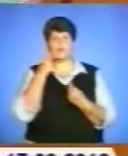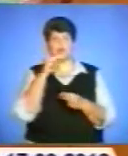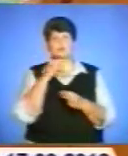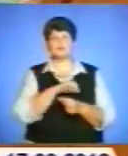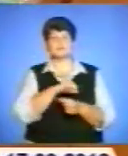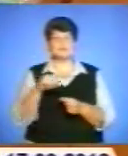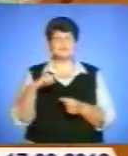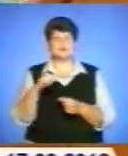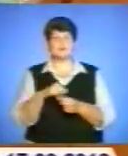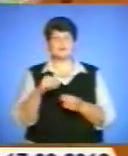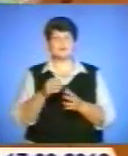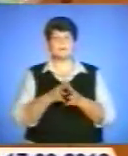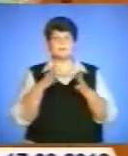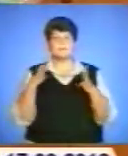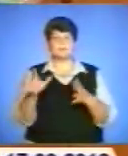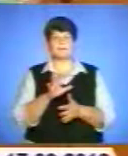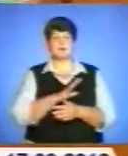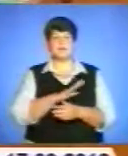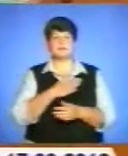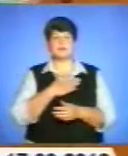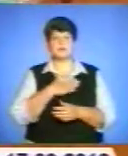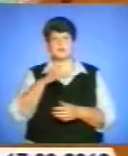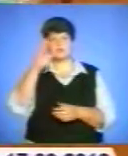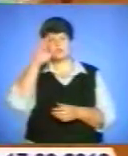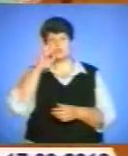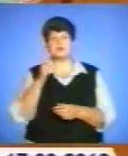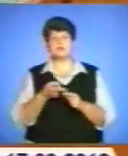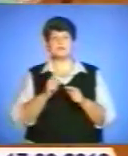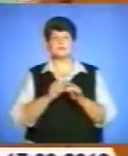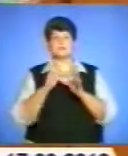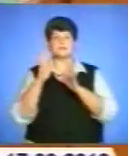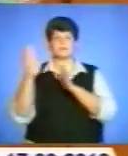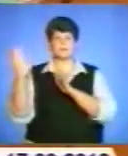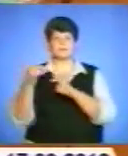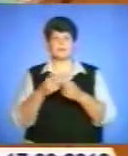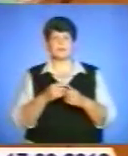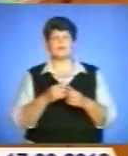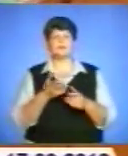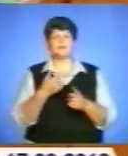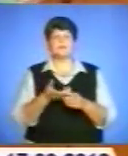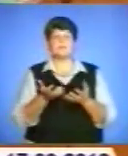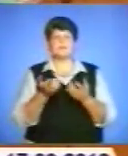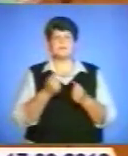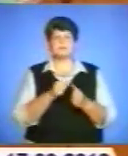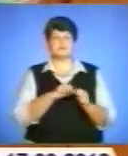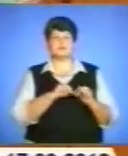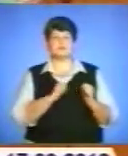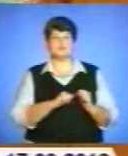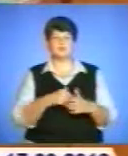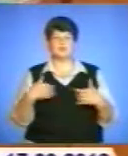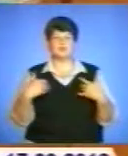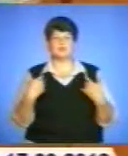самого найбільших багатств нашої держави – це лісового фонду. Тож прийміть найщиріше вітання від